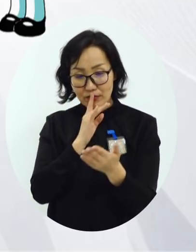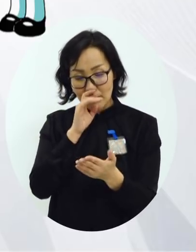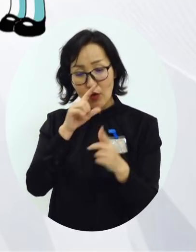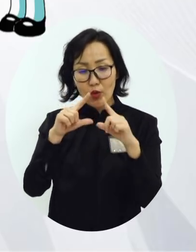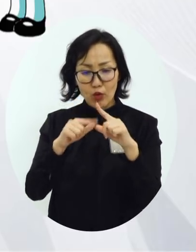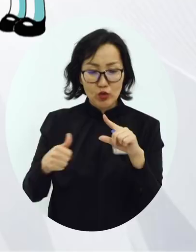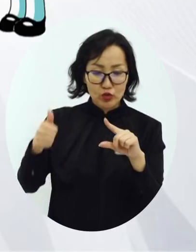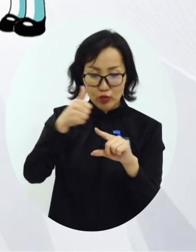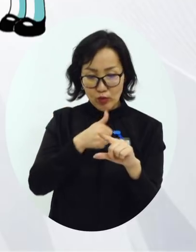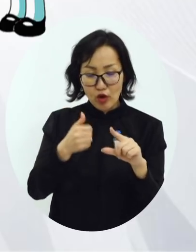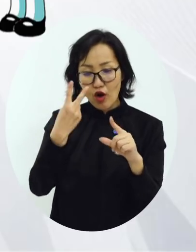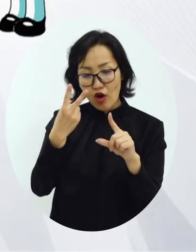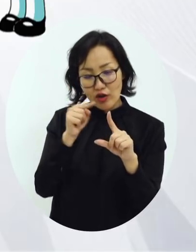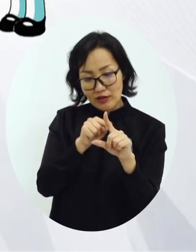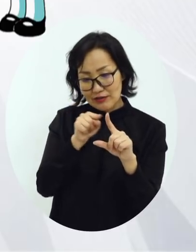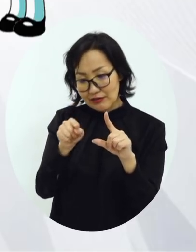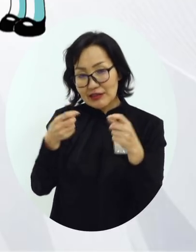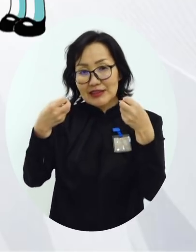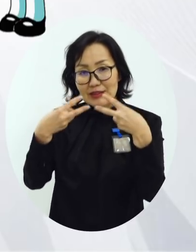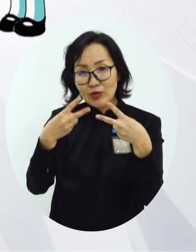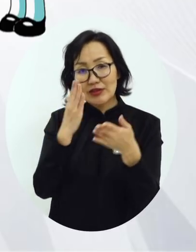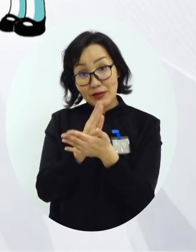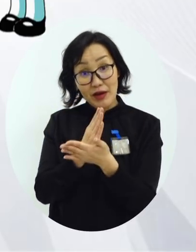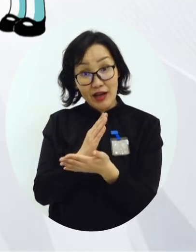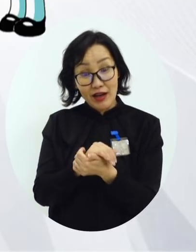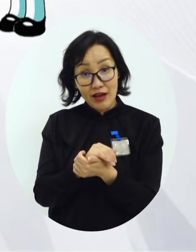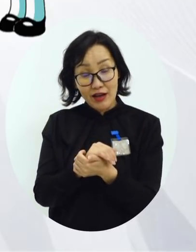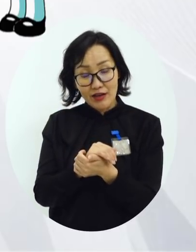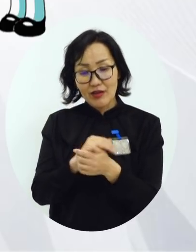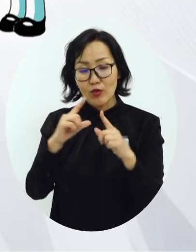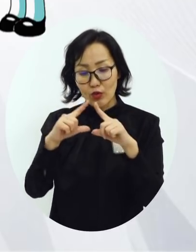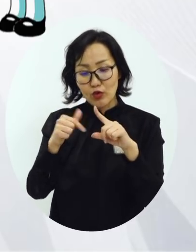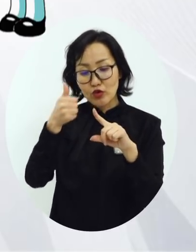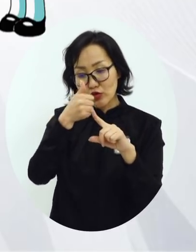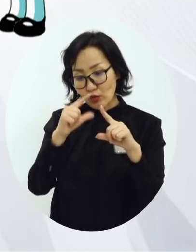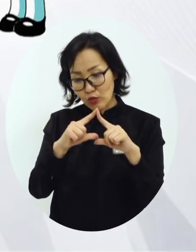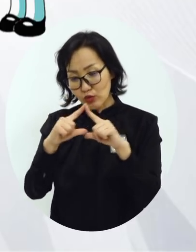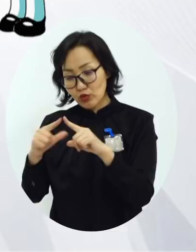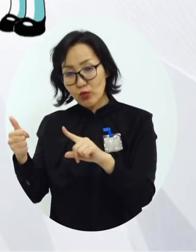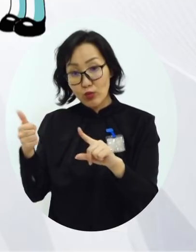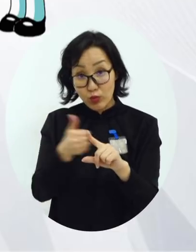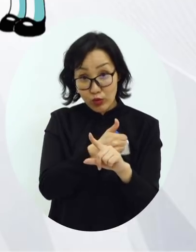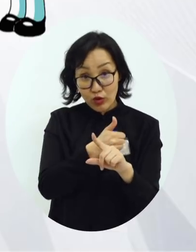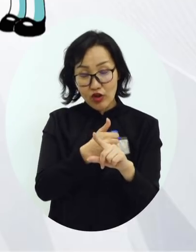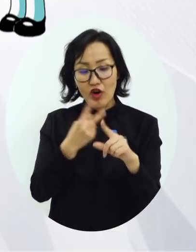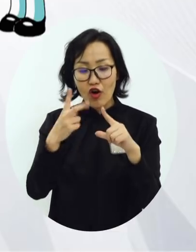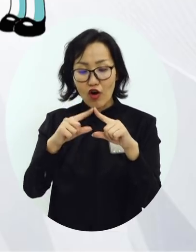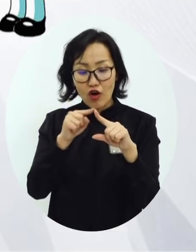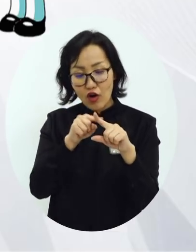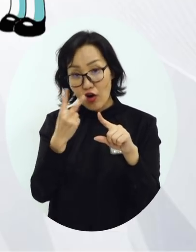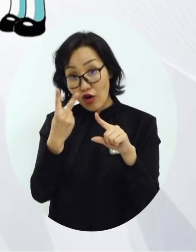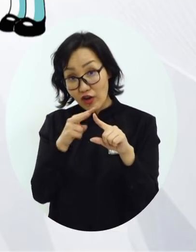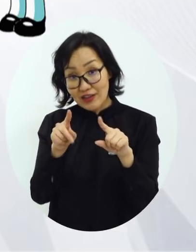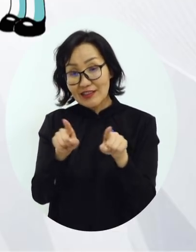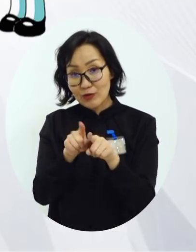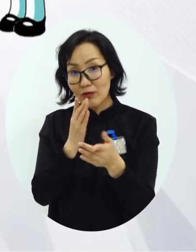Гурвалжин бүр хоёр тэнцүү талтай. Гурвалжин бүр хоёр тэнцүү талтай. За бүгдээрээ талуудынх